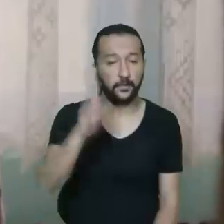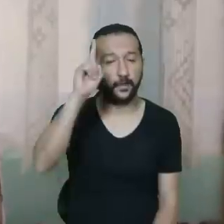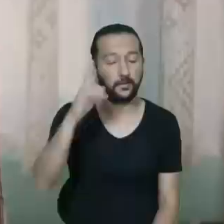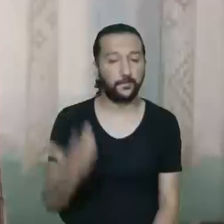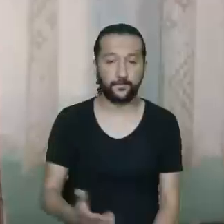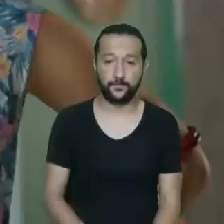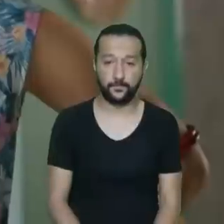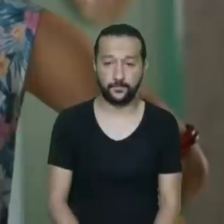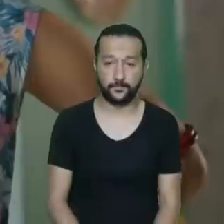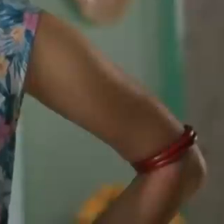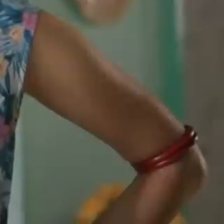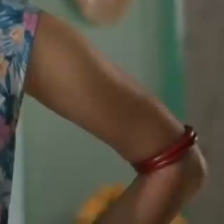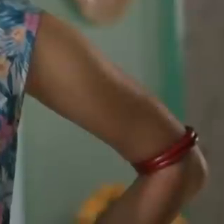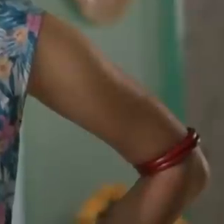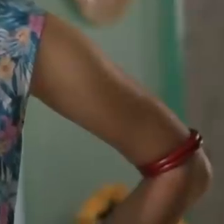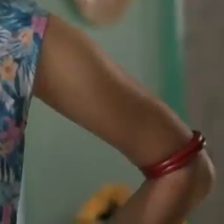Allah!